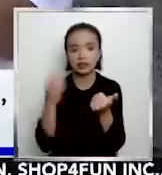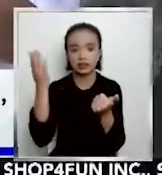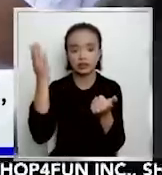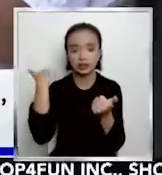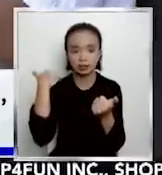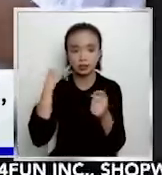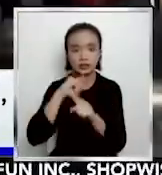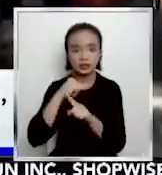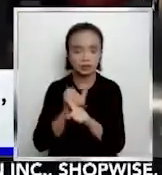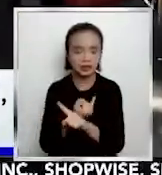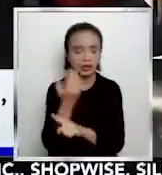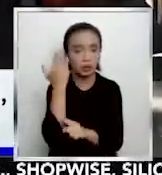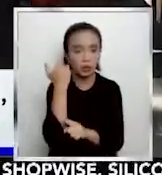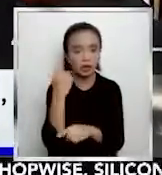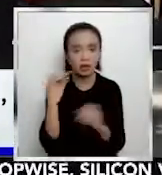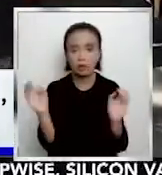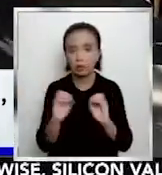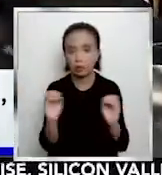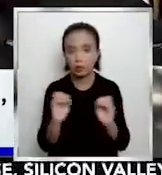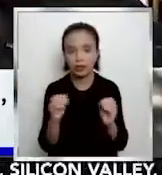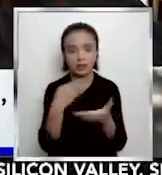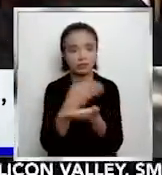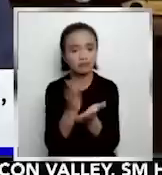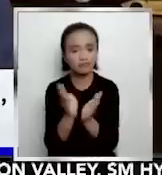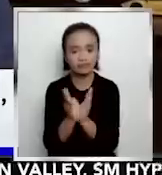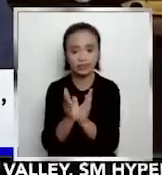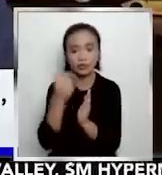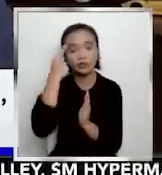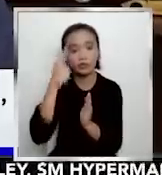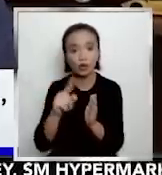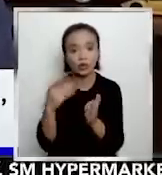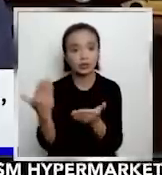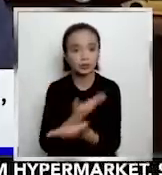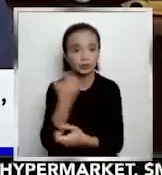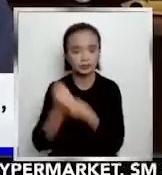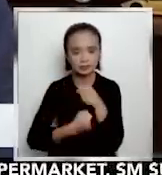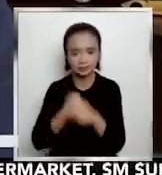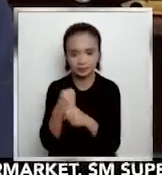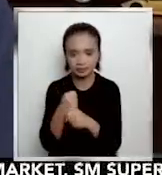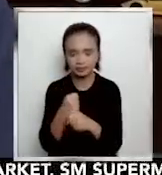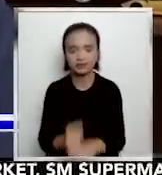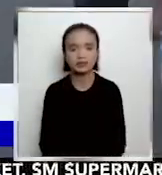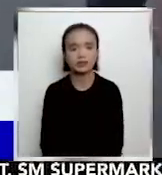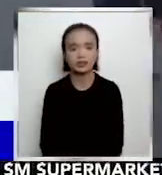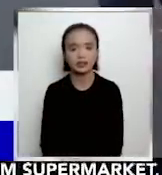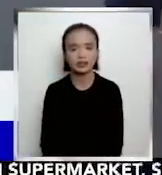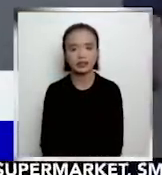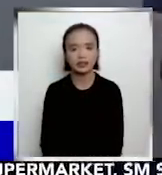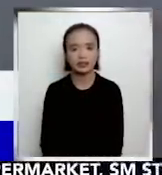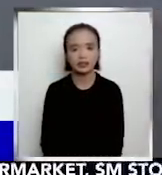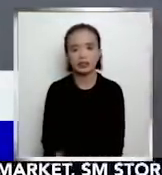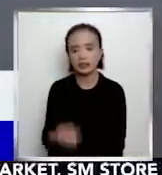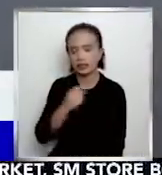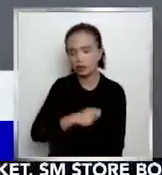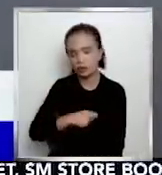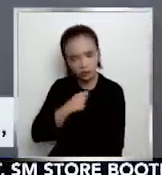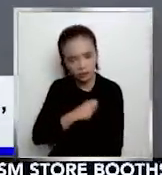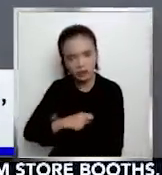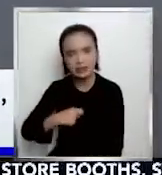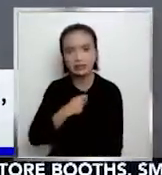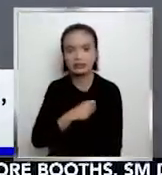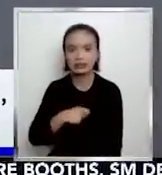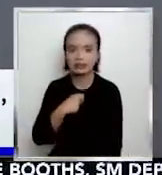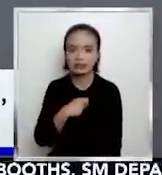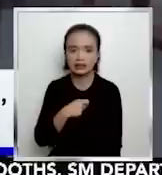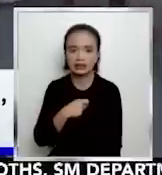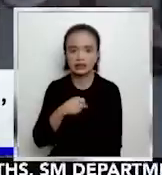wala pang inilalabas na budget noon para sa bagong taon. Humihingi tayo ng pangunawat dispensa dun sa nararanasan nilang